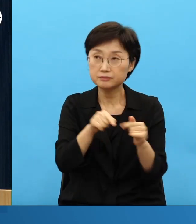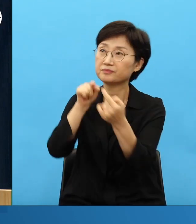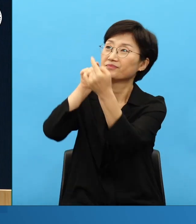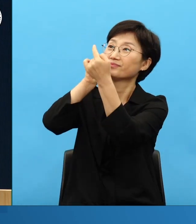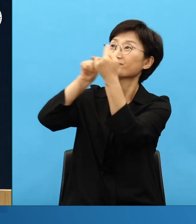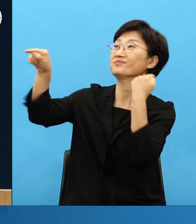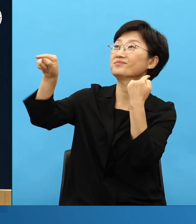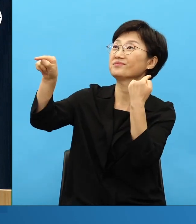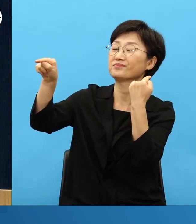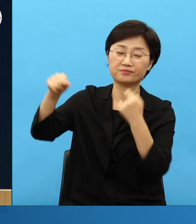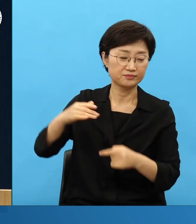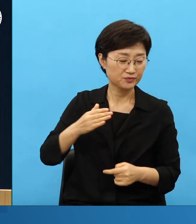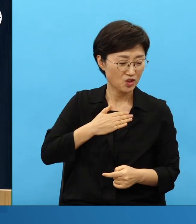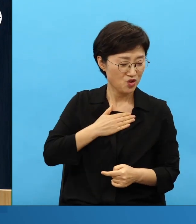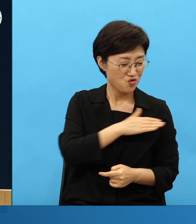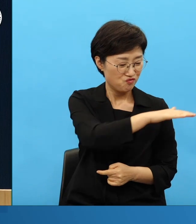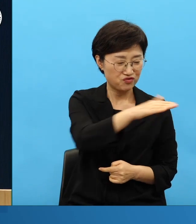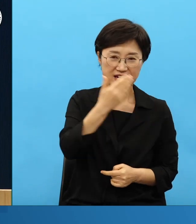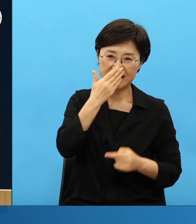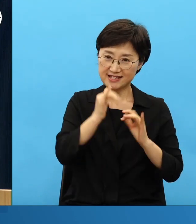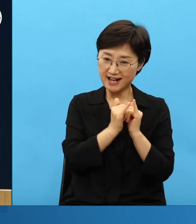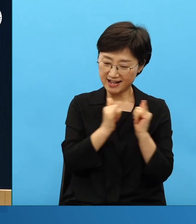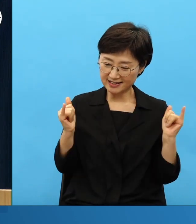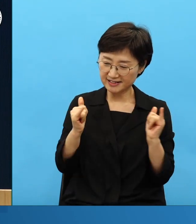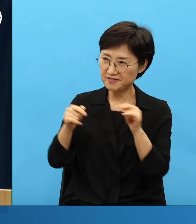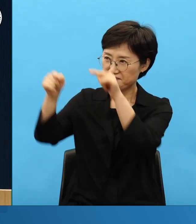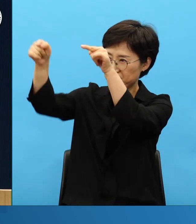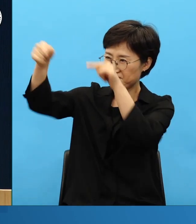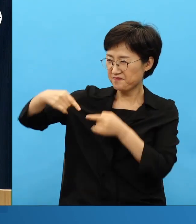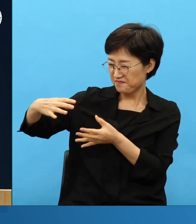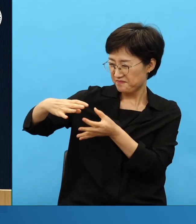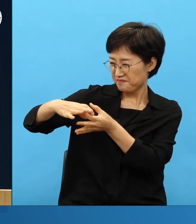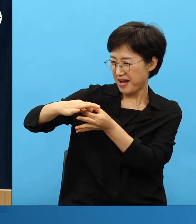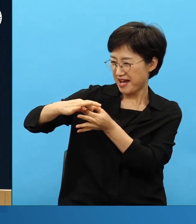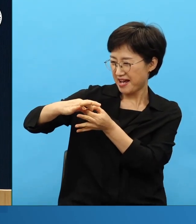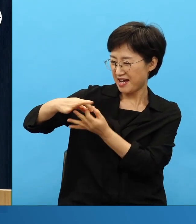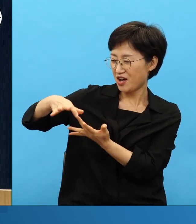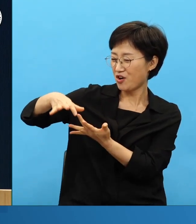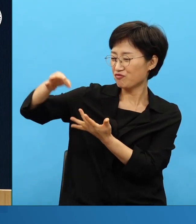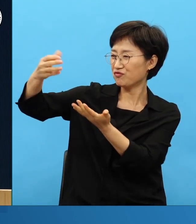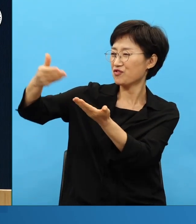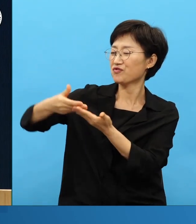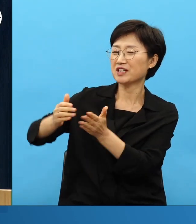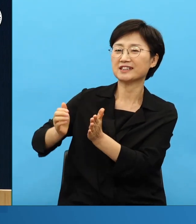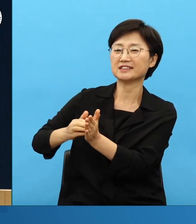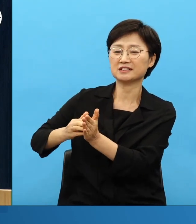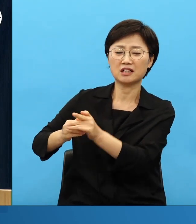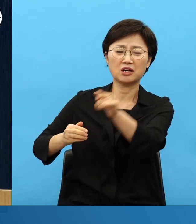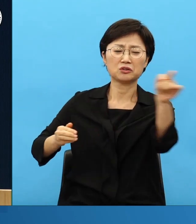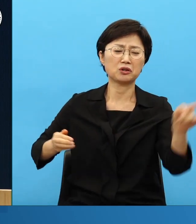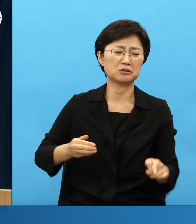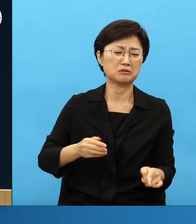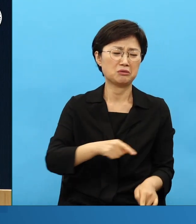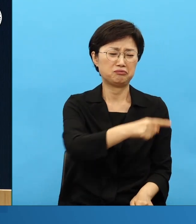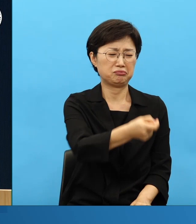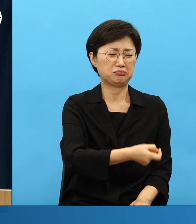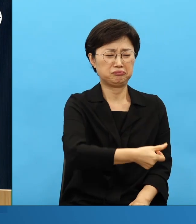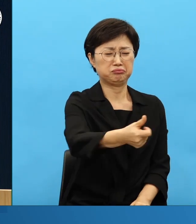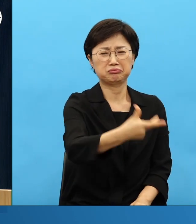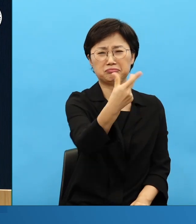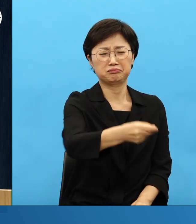얘기합니다. commanded world evangelization, and yet they considered themselves the chosen people and everyone else the Gentiles. 네 번째는 착각입니다. Their